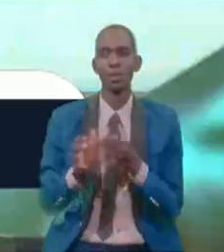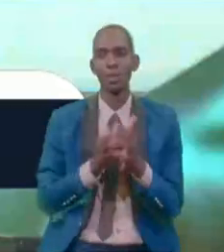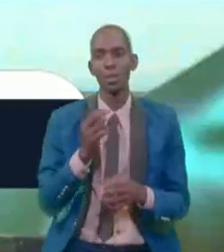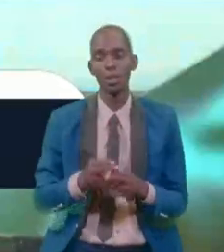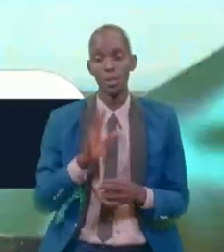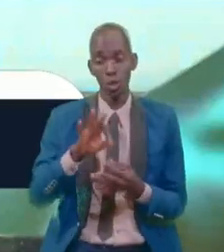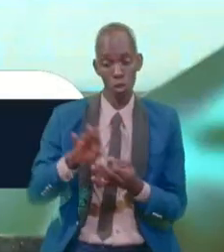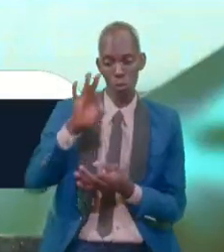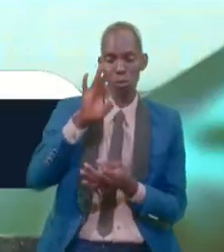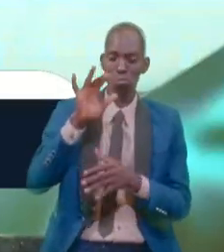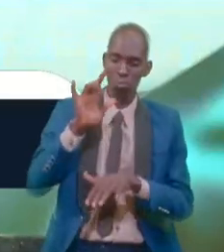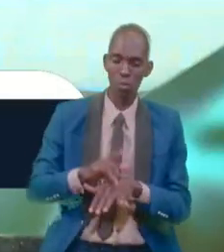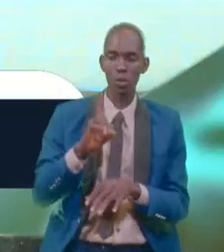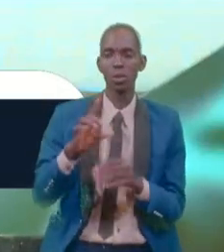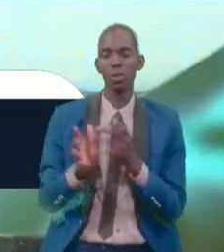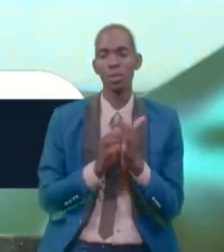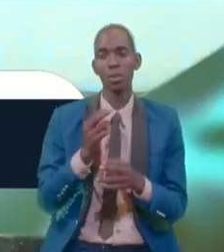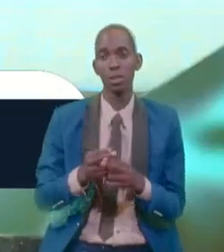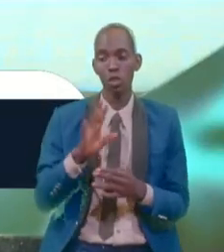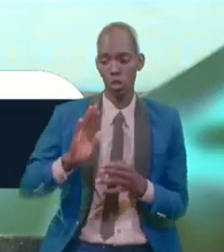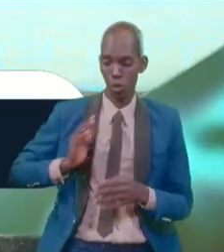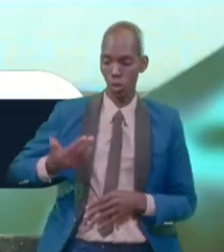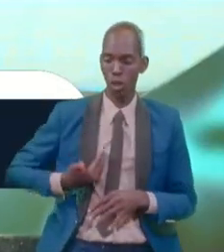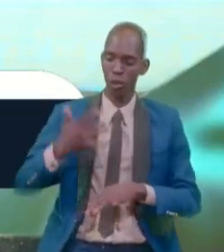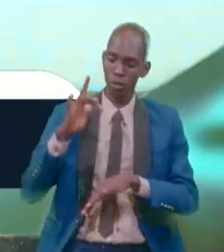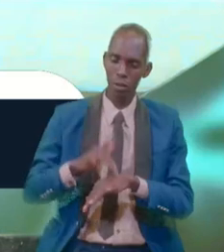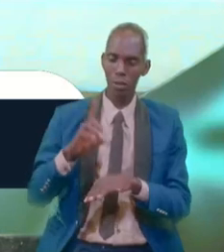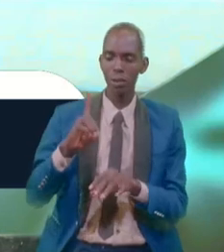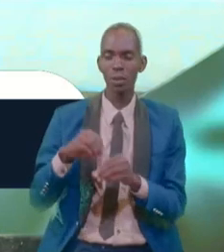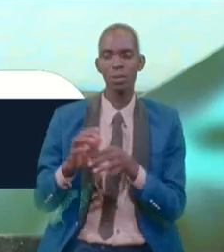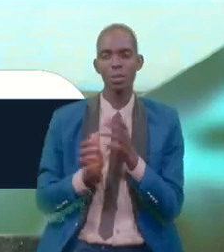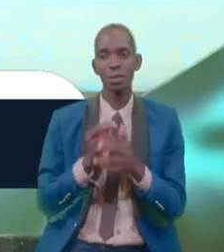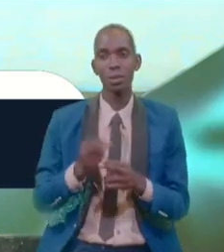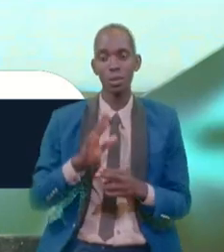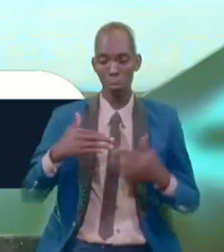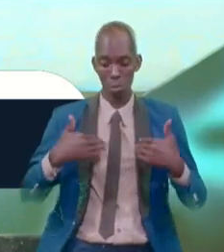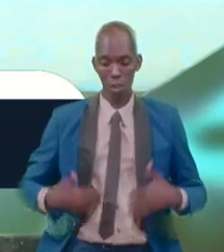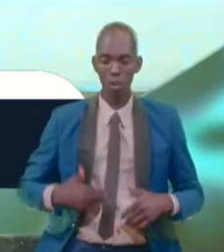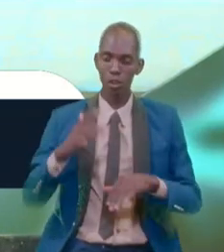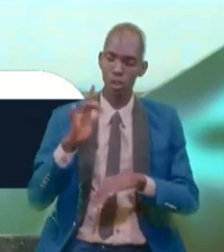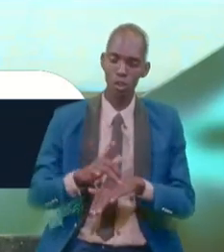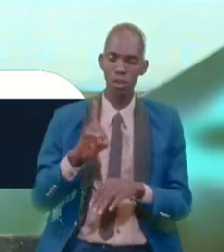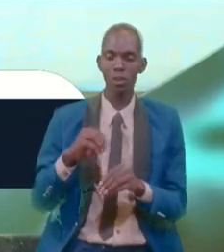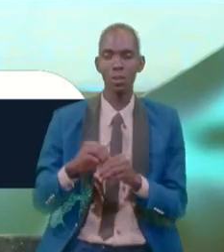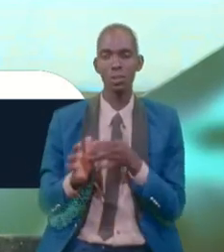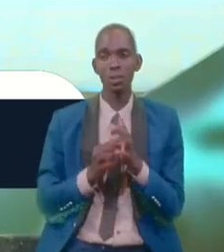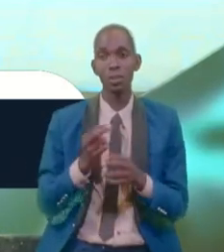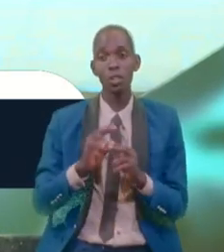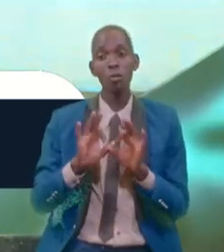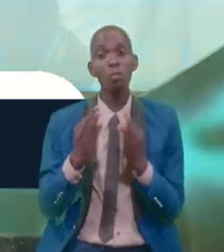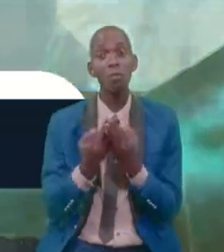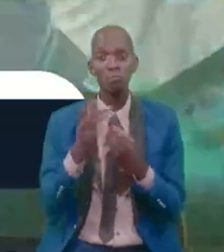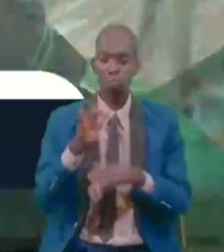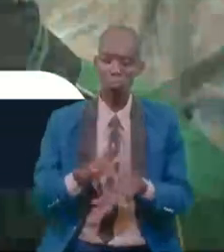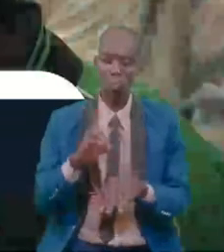L'esprit, votre âme, votre corps, votre famille,